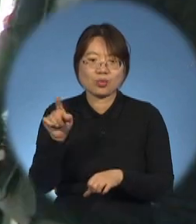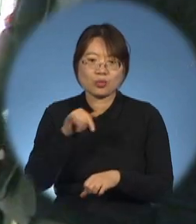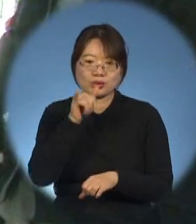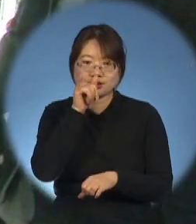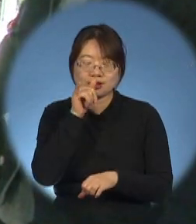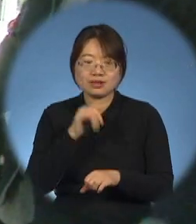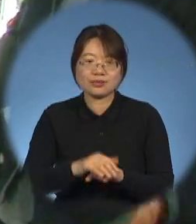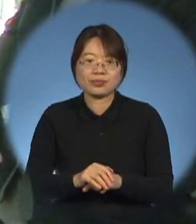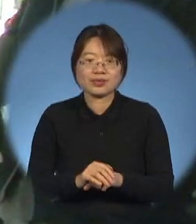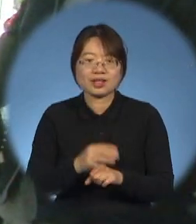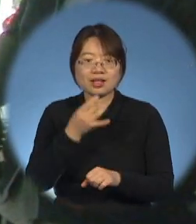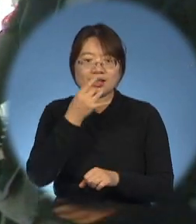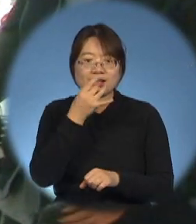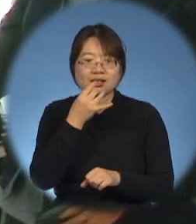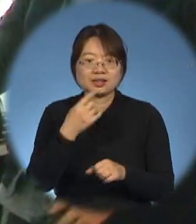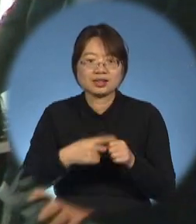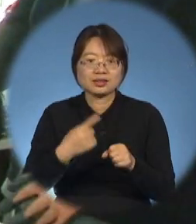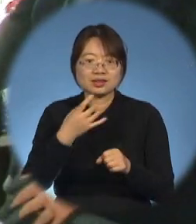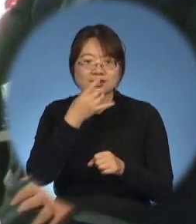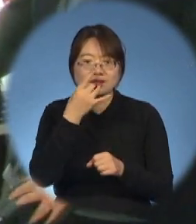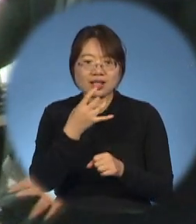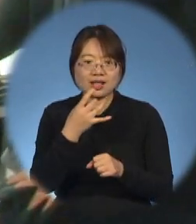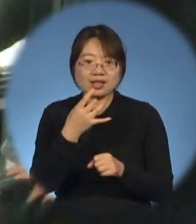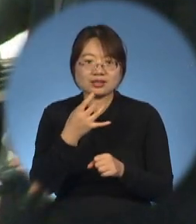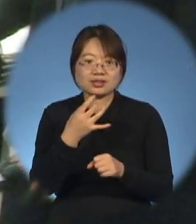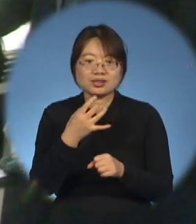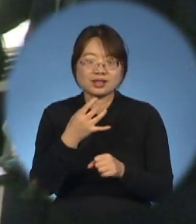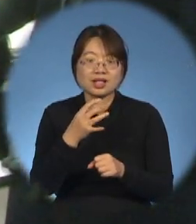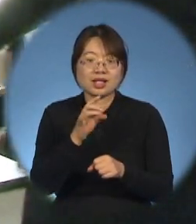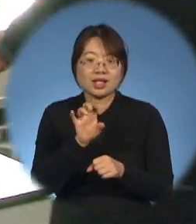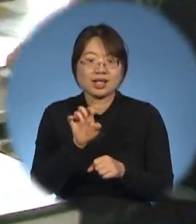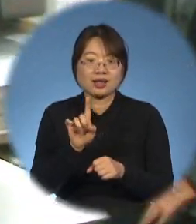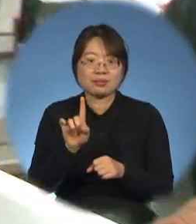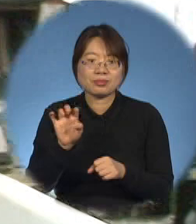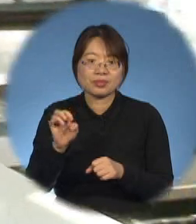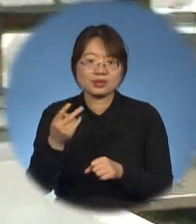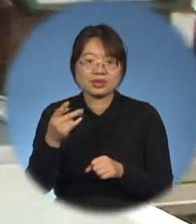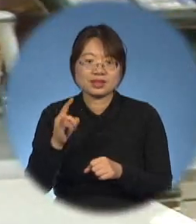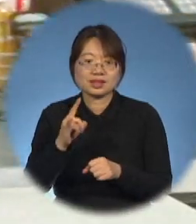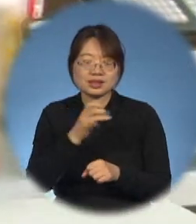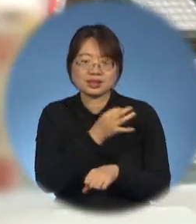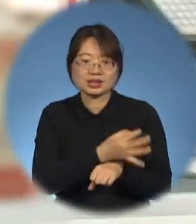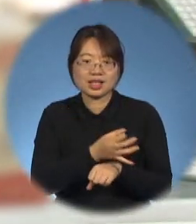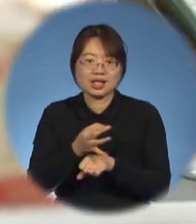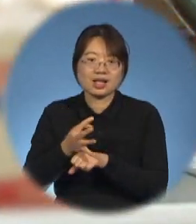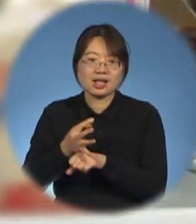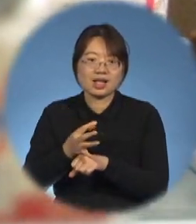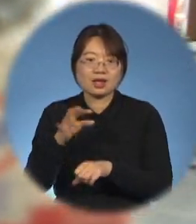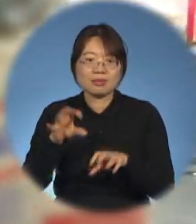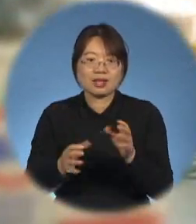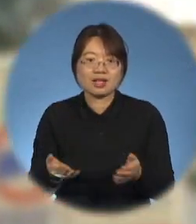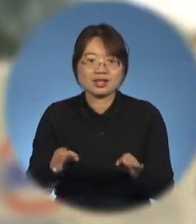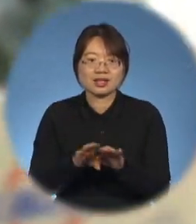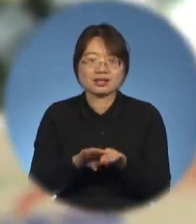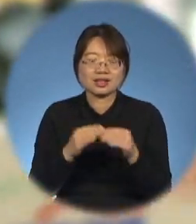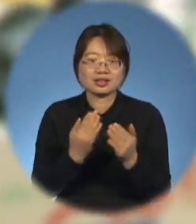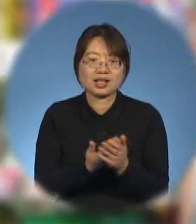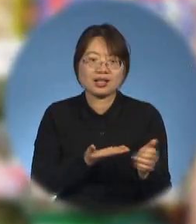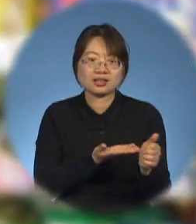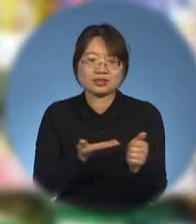그래야 따른 와와 해서 그 556 사람 푸드 시 해가지고 마을회관 애나 다